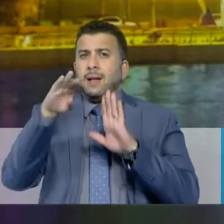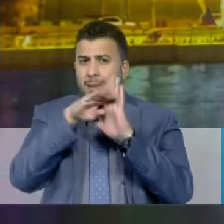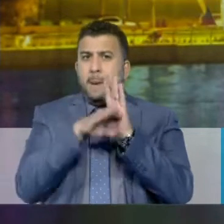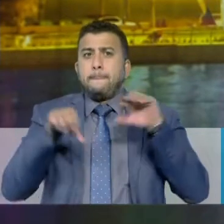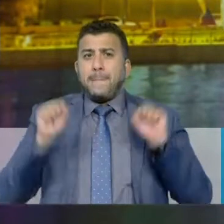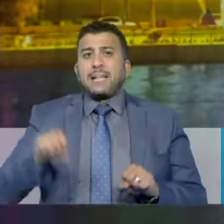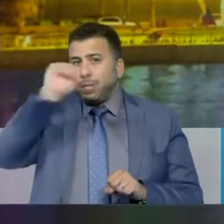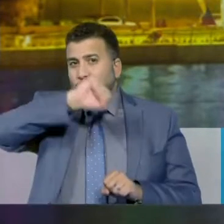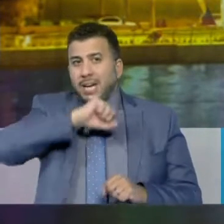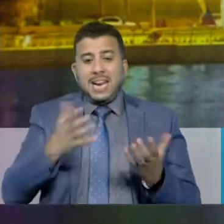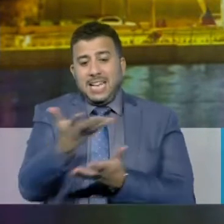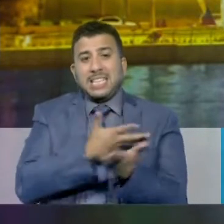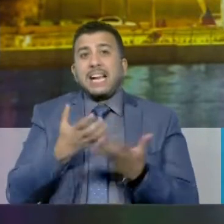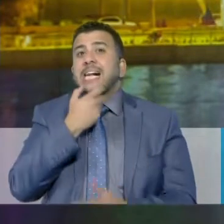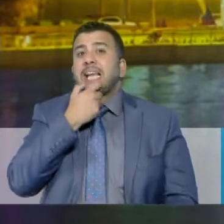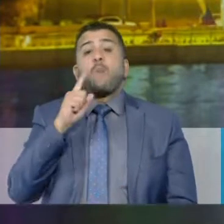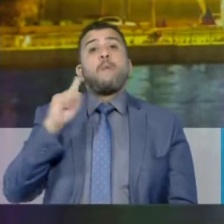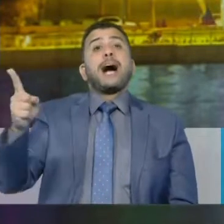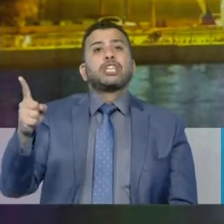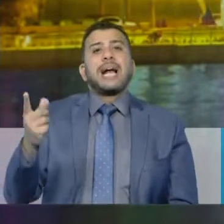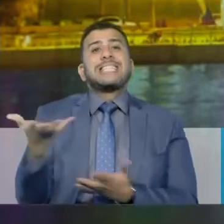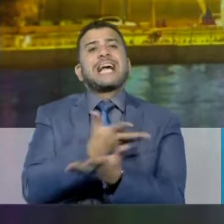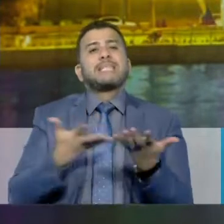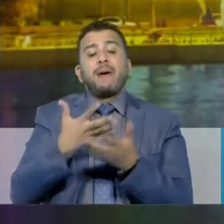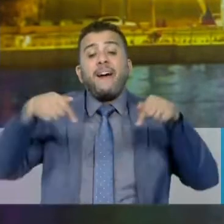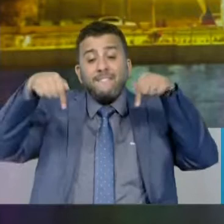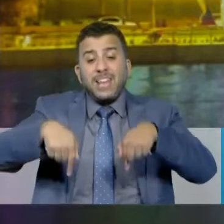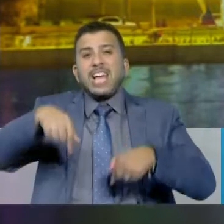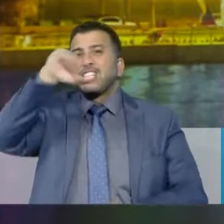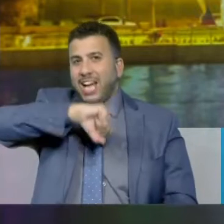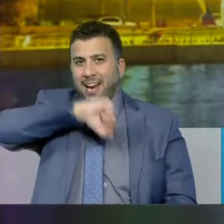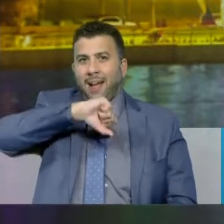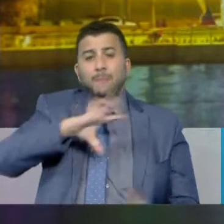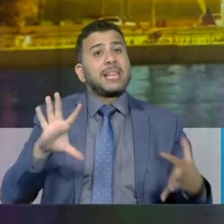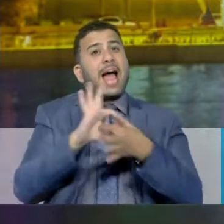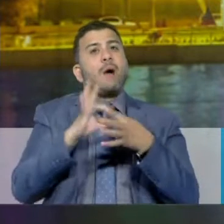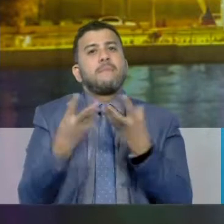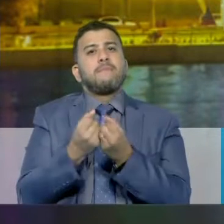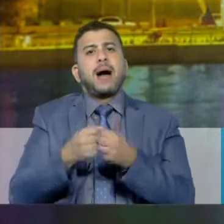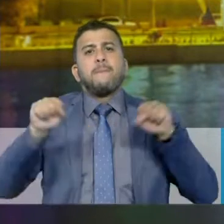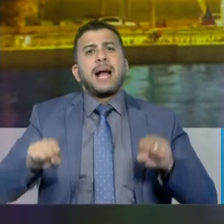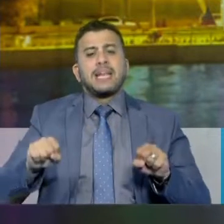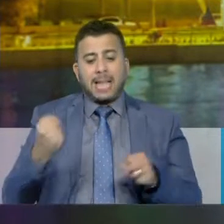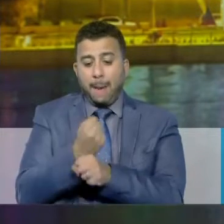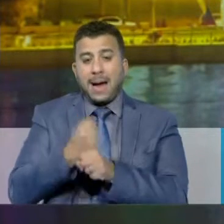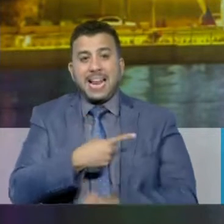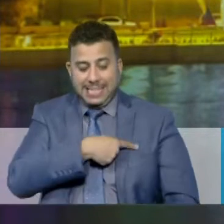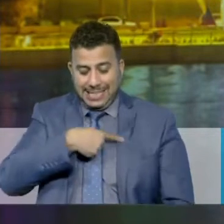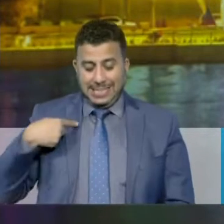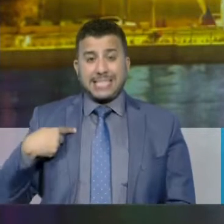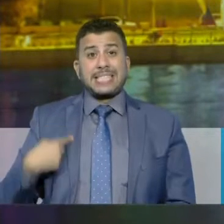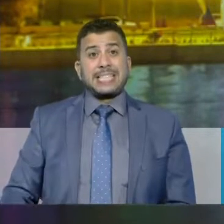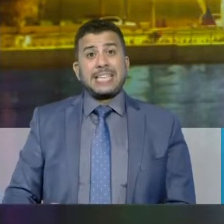نظم مكتب الشارقة للاستثمار الأجنبي المباشر استثمر في الشارقة بالتعاون مع مجلس الأعمال الصيني ملتقى